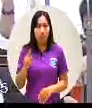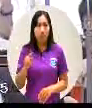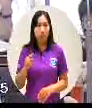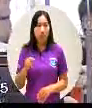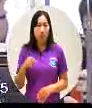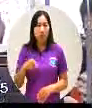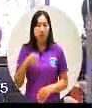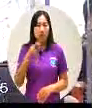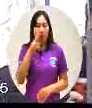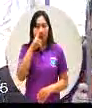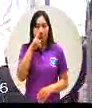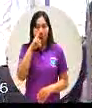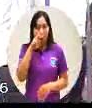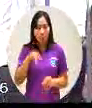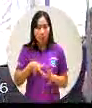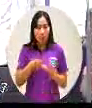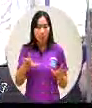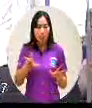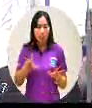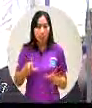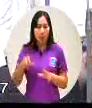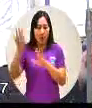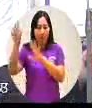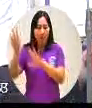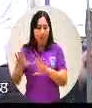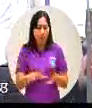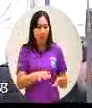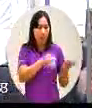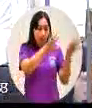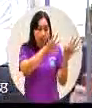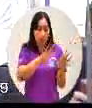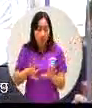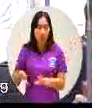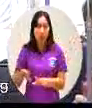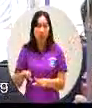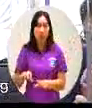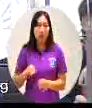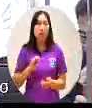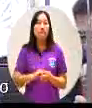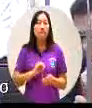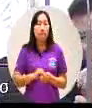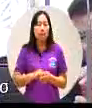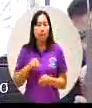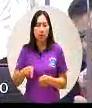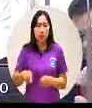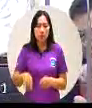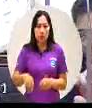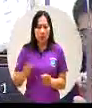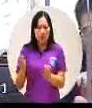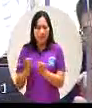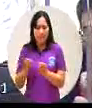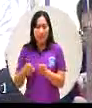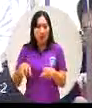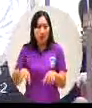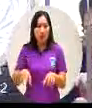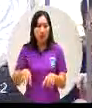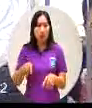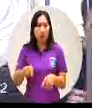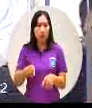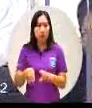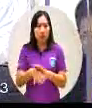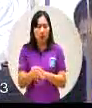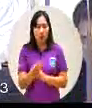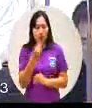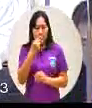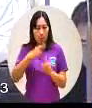吹向不同的地方哈，所以它必须要在周边临近的区哈，必须要有设置空气品质的一个测